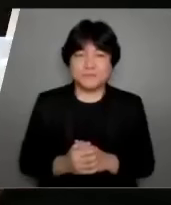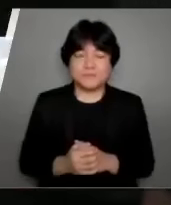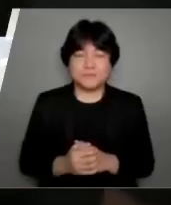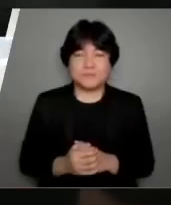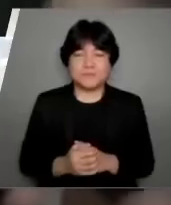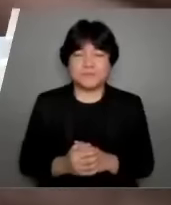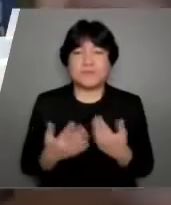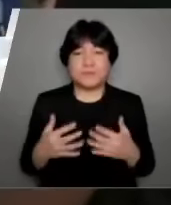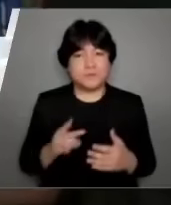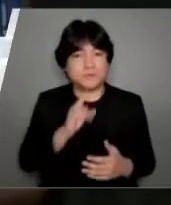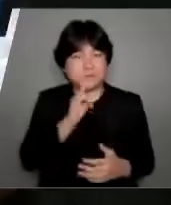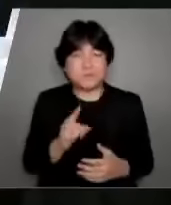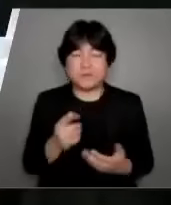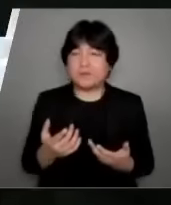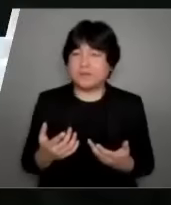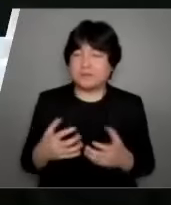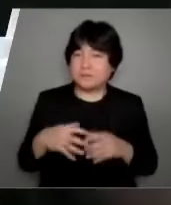Sobra po, yeah.